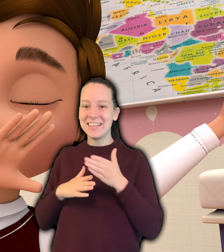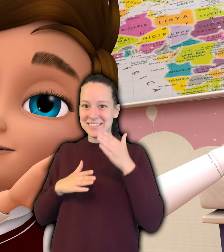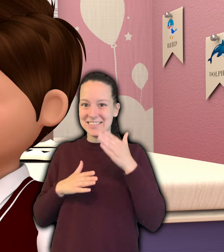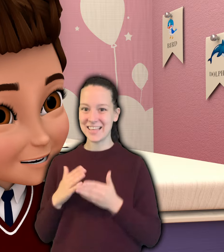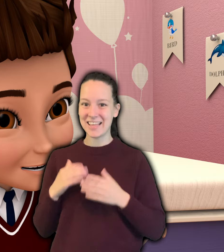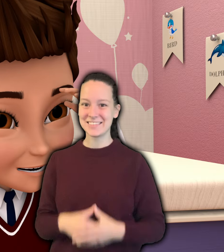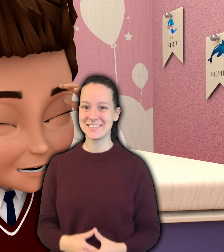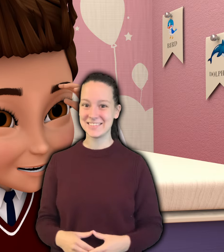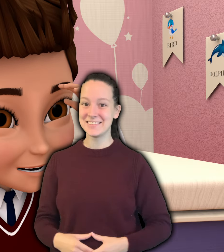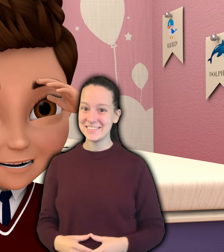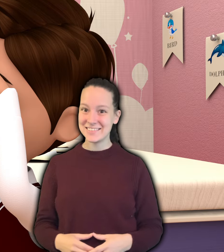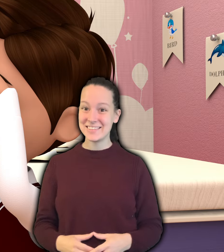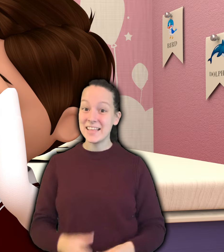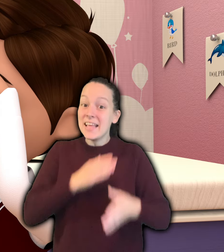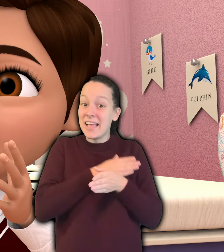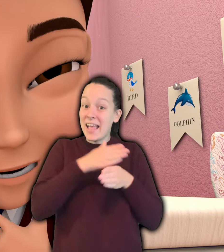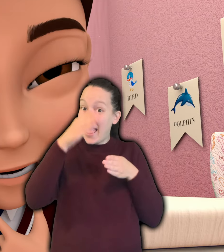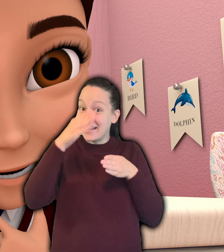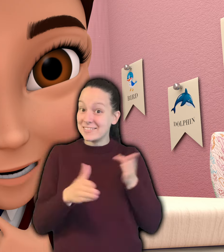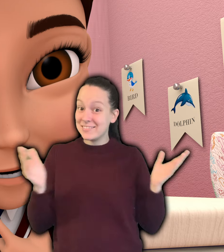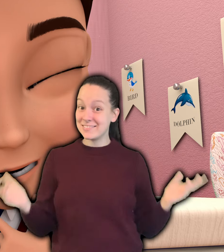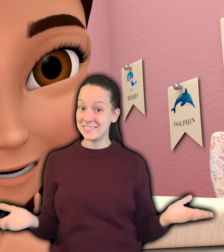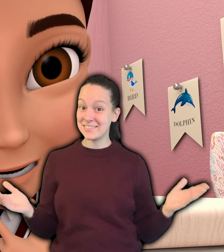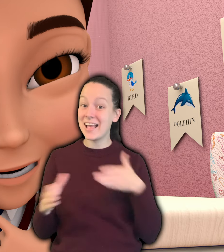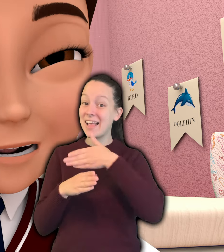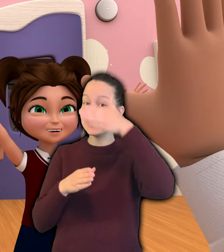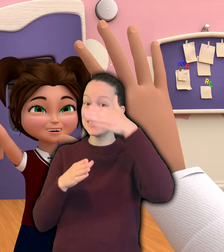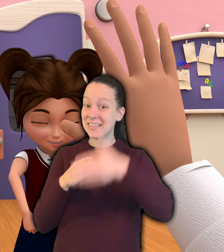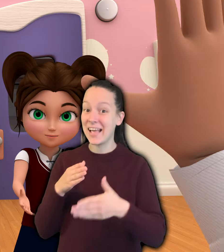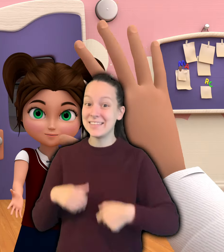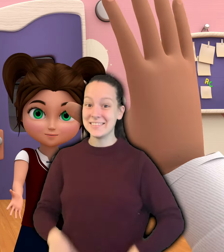おろ終わり嬉しい